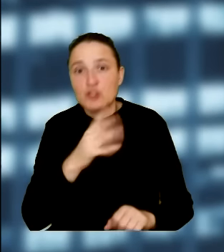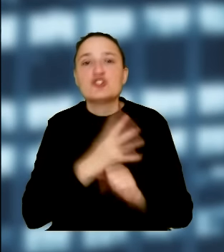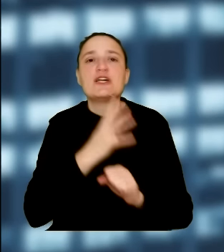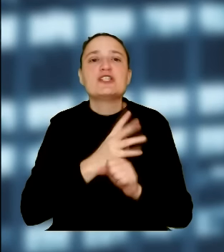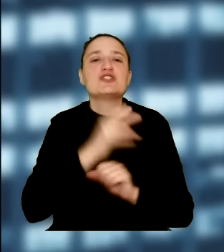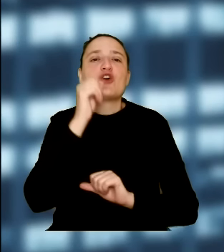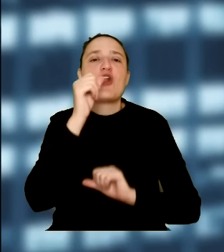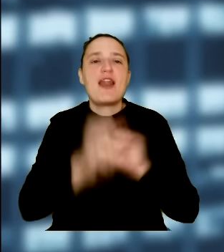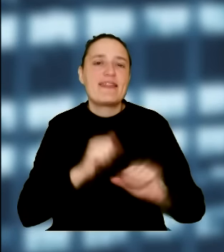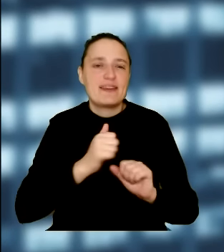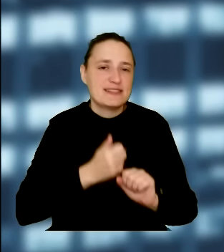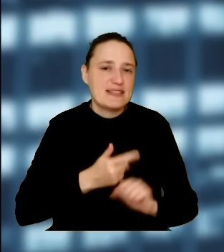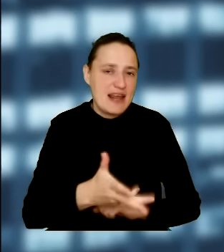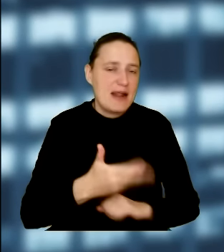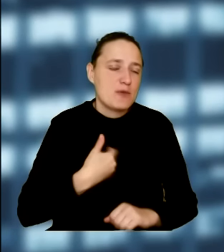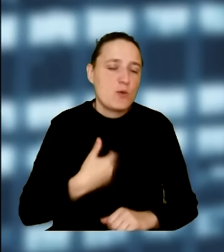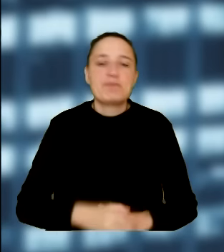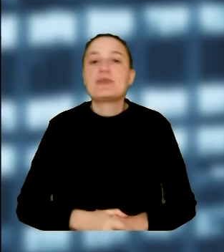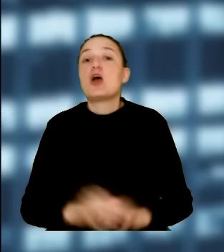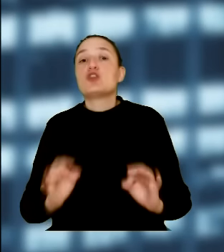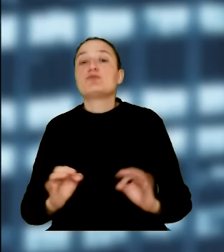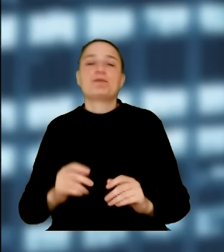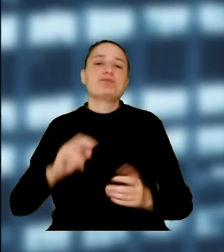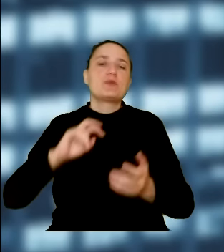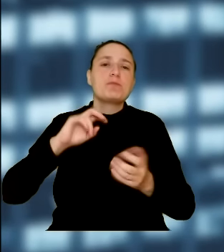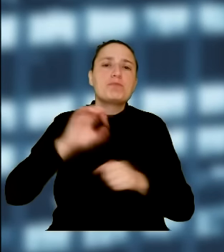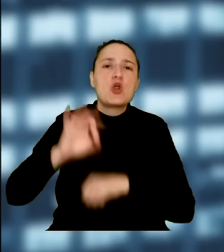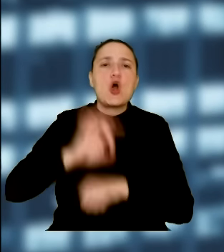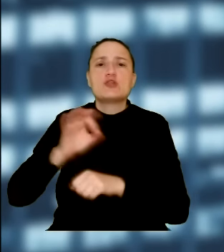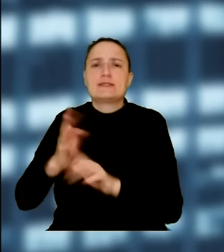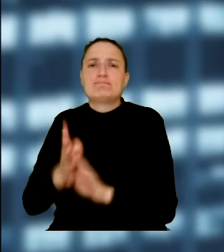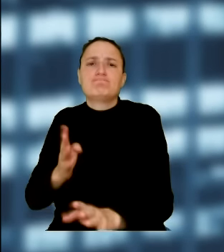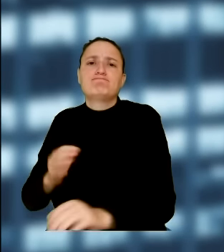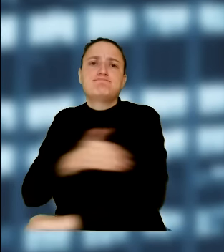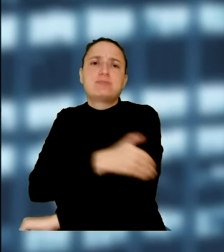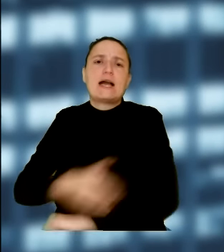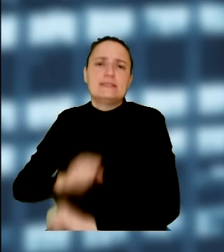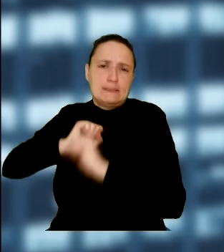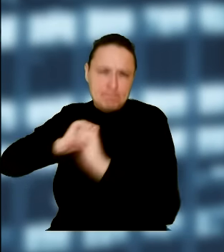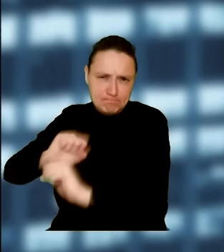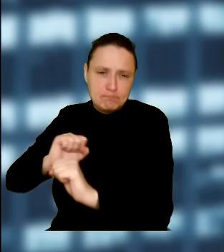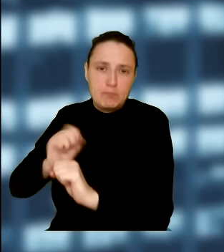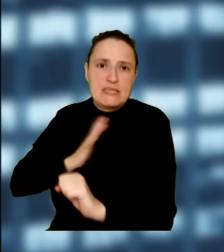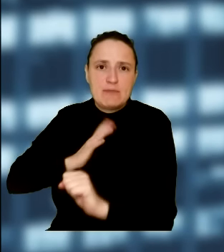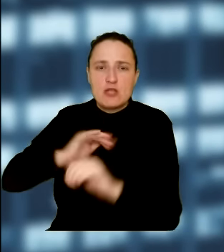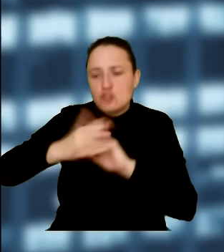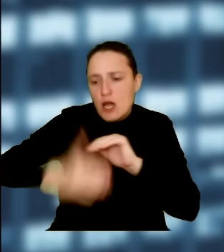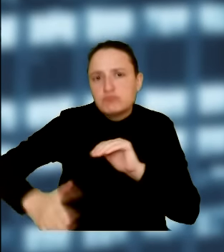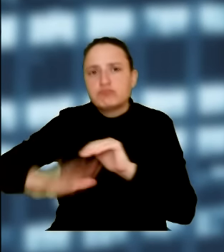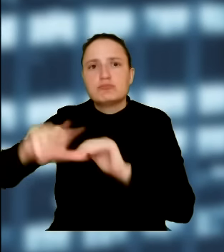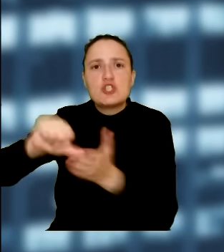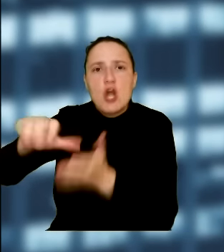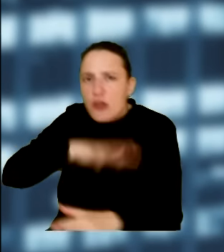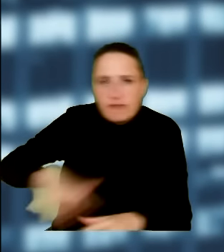akcje właśnie. Rozpoczynamy wielki projekt budowy bezpiecznej granicy, w tym systemu fortyfikacji, a także takiego ukształtowania terenu decyzji środowiskowych, które spowodują,